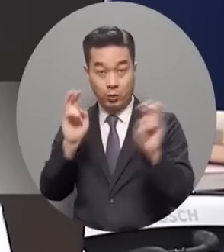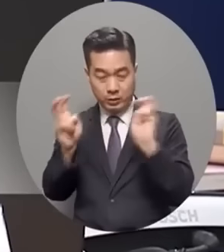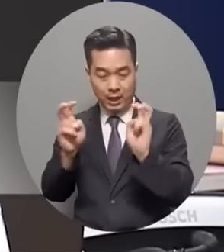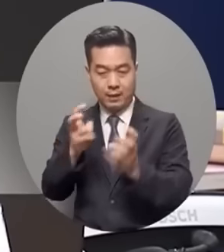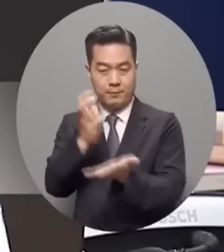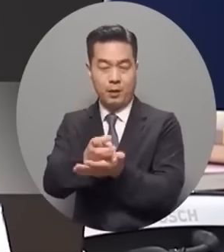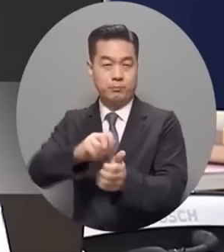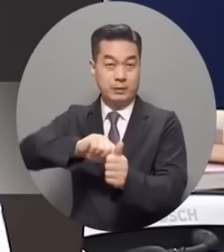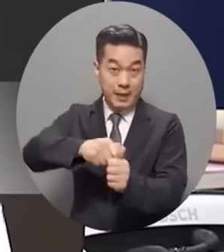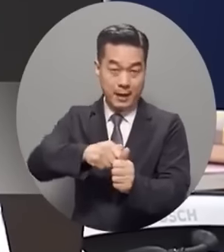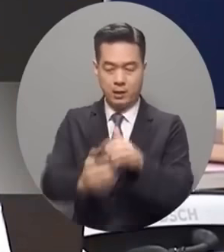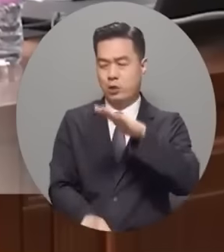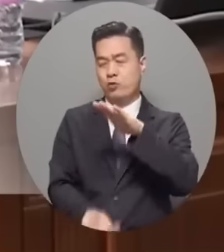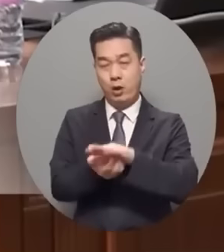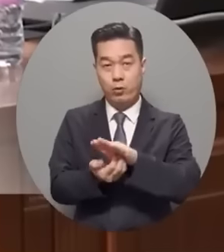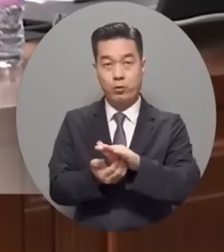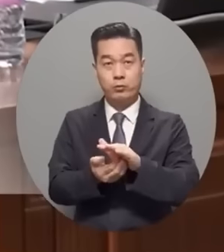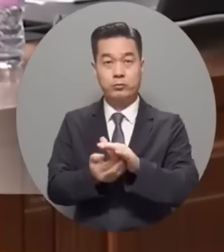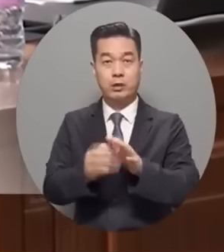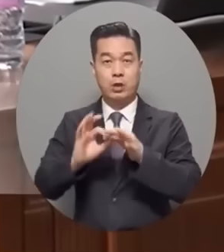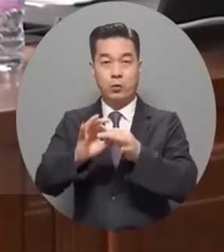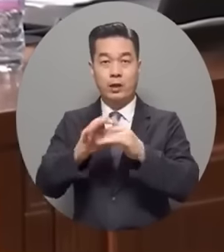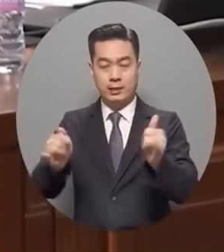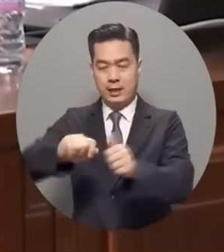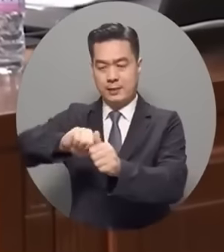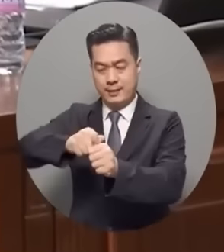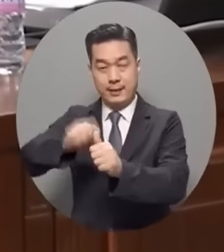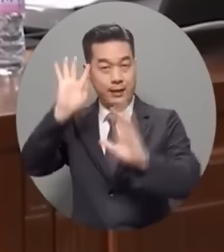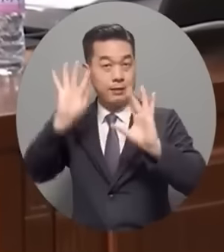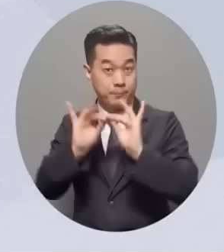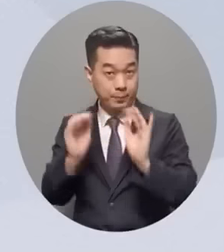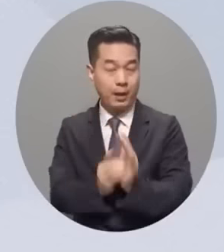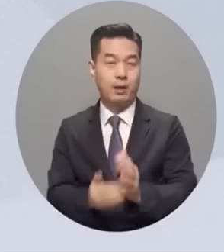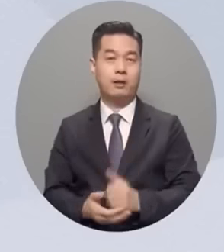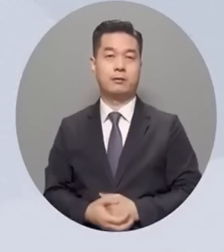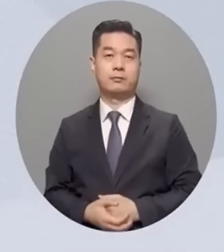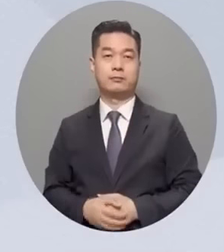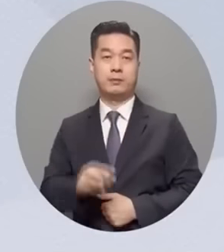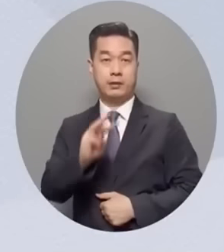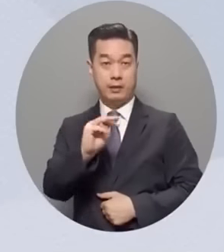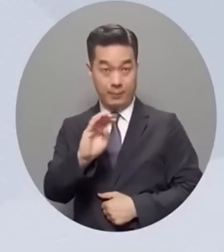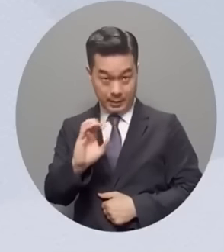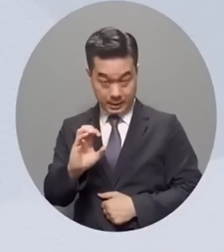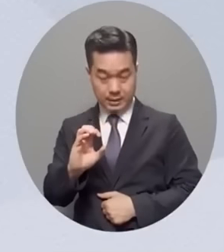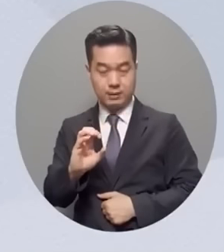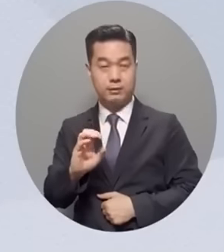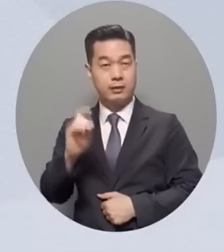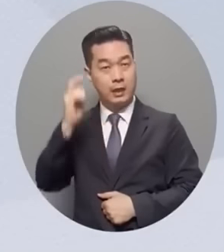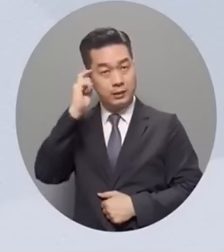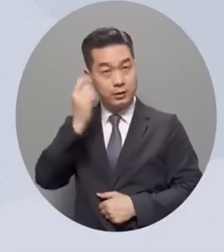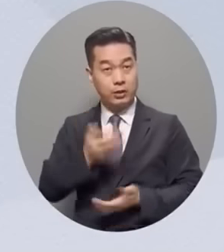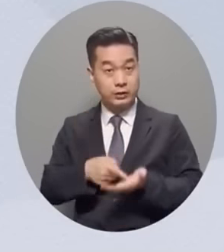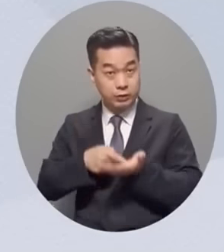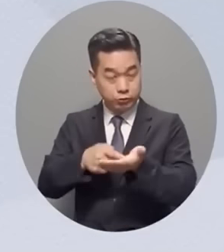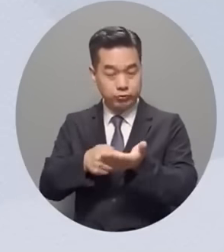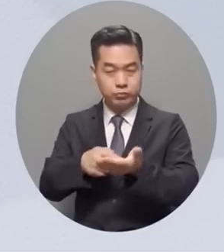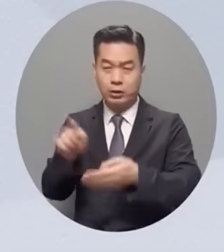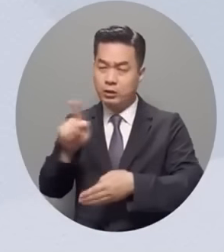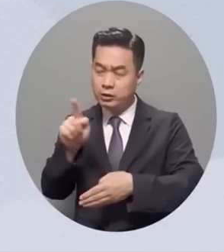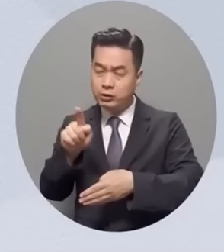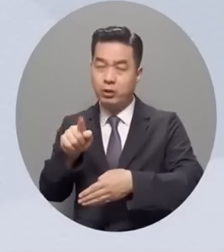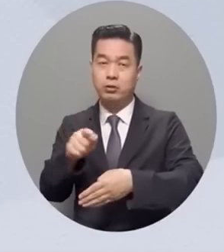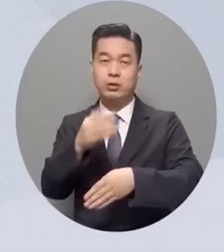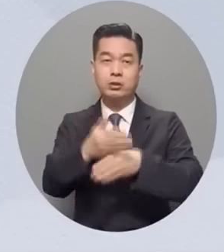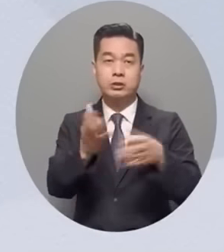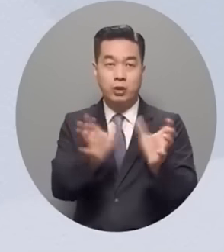중 최고 수위인 관계자 징계가 의결됐습니다. MBC는 의견 진술에서 특정 정당의 유불리를 따져